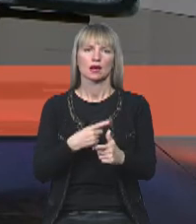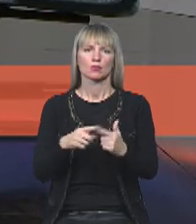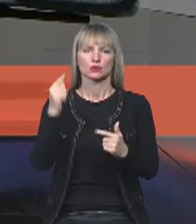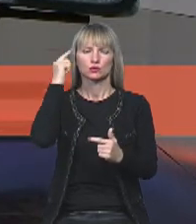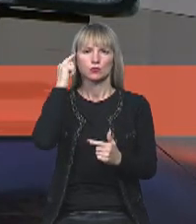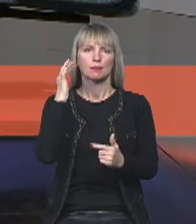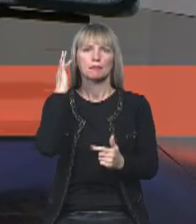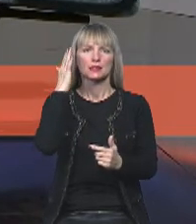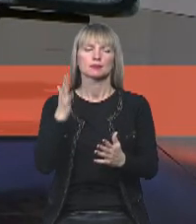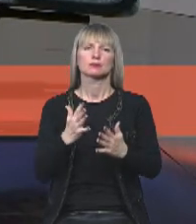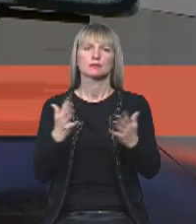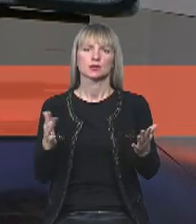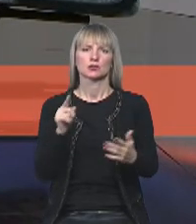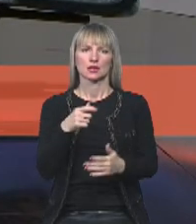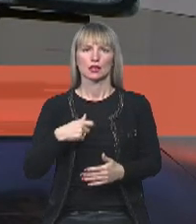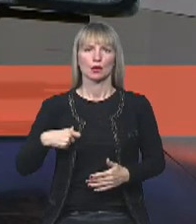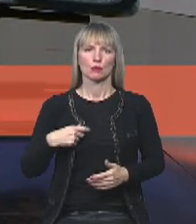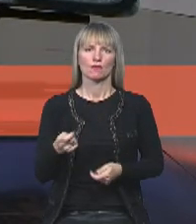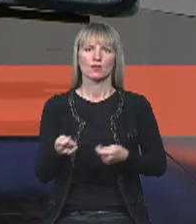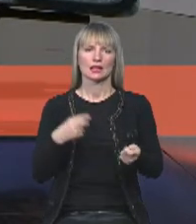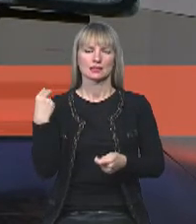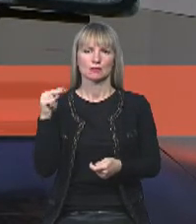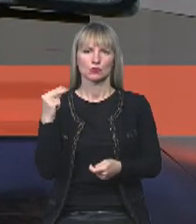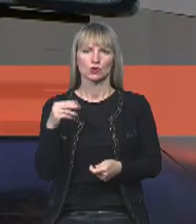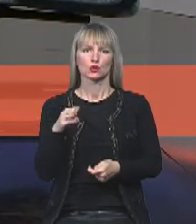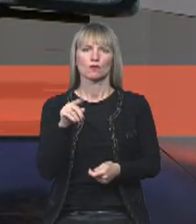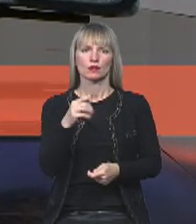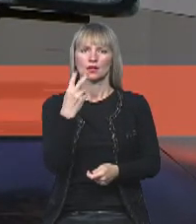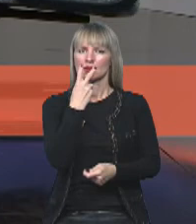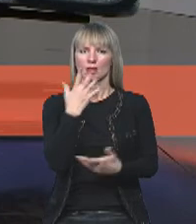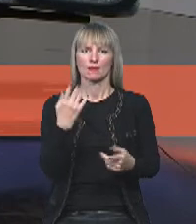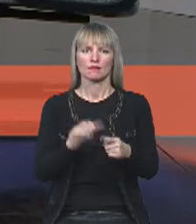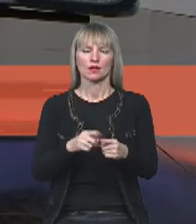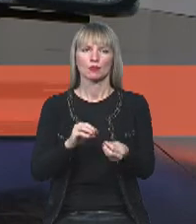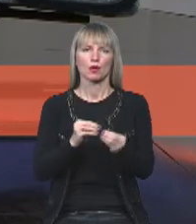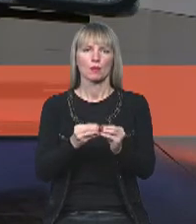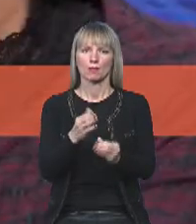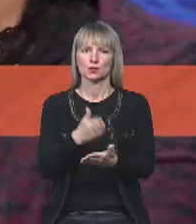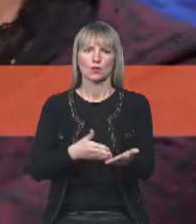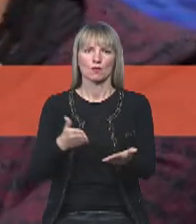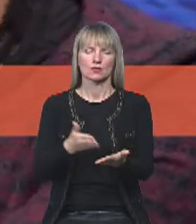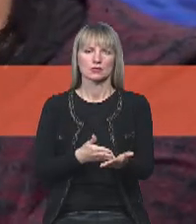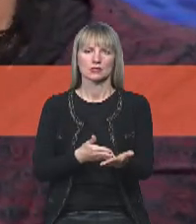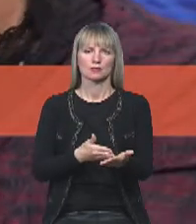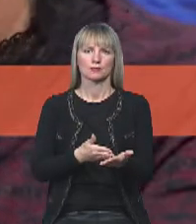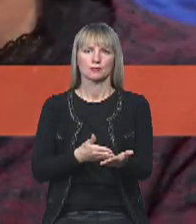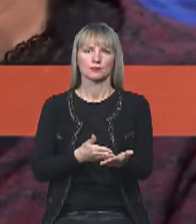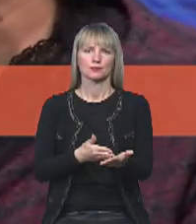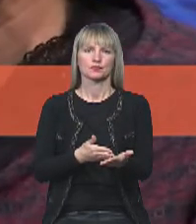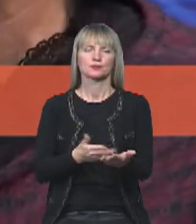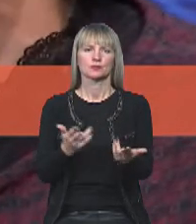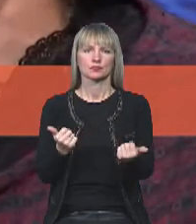зрозуміти мислення більшості тих депутатів і влади Запорізької, то вони не бачать в цьому проблеми взагалі. Вони навіть не теми самої сміття.